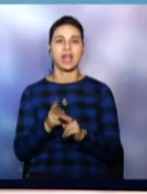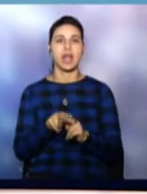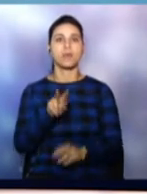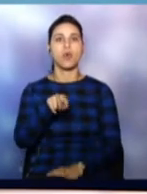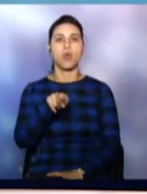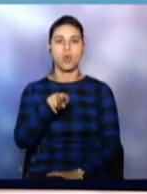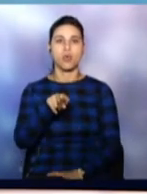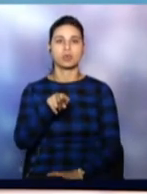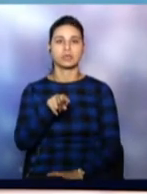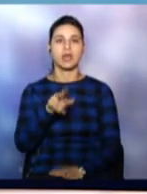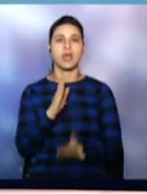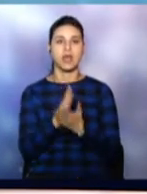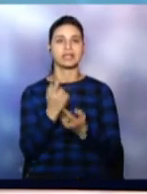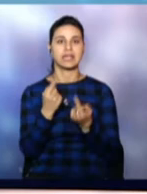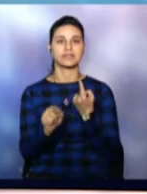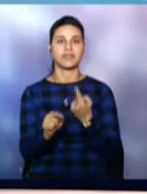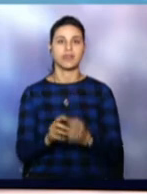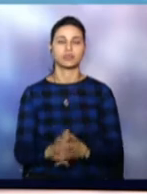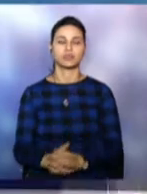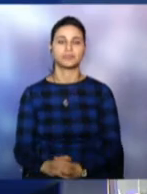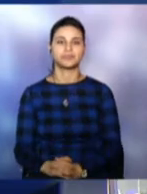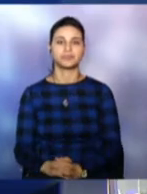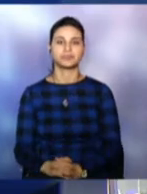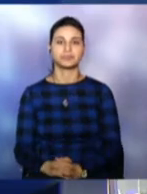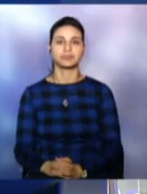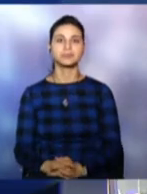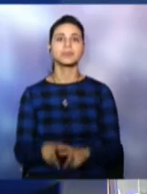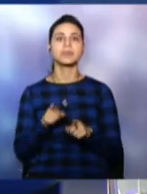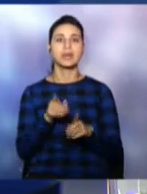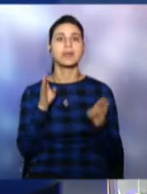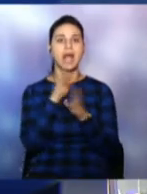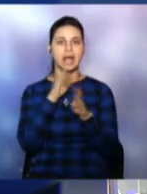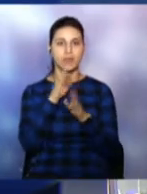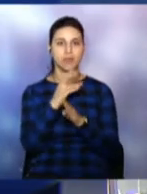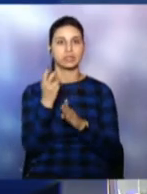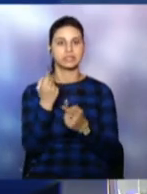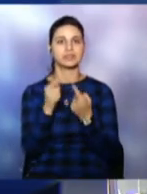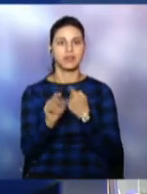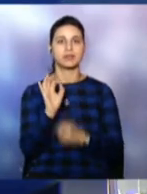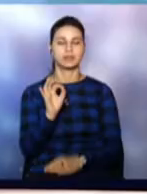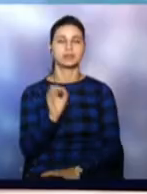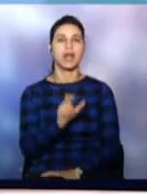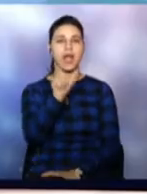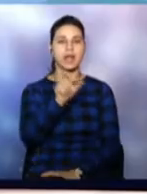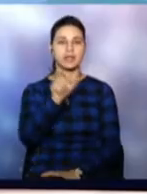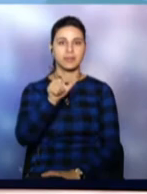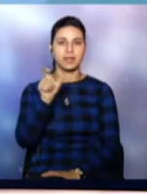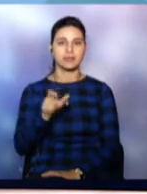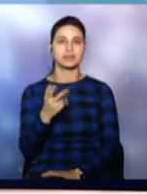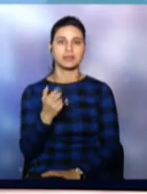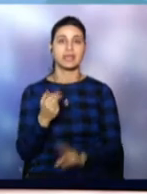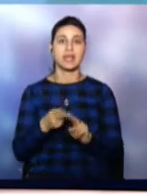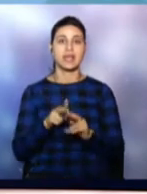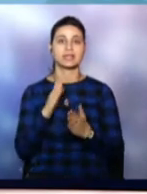ტიპის დღეს შორის არის განსხვავებული. ანუ იმ კონკრეტულ გარემოში იქცევა? დიახ, კონკრეტულ გარემოში, კონკრეტულ ადამიანებთან, იმიტომ რომ ეს